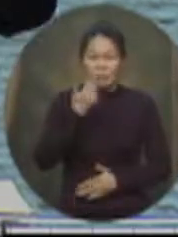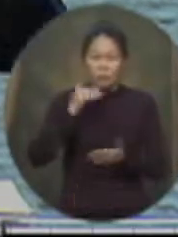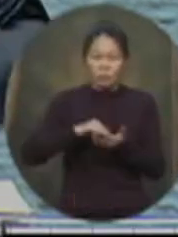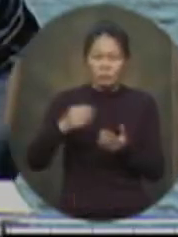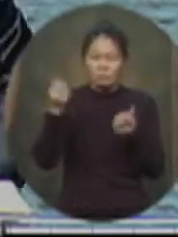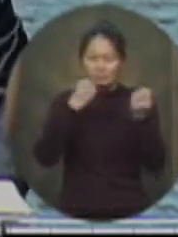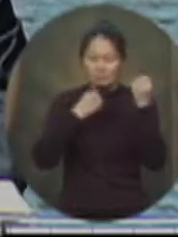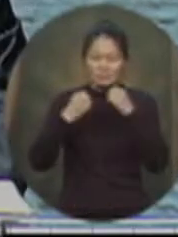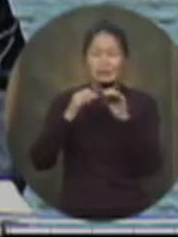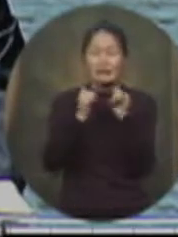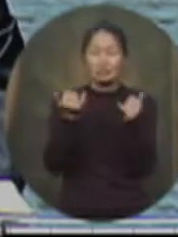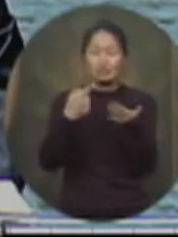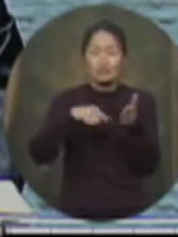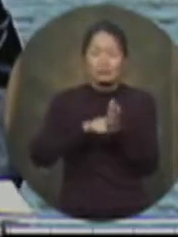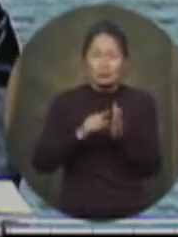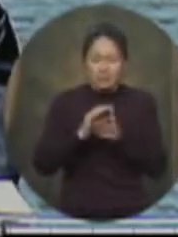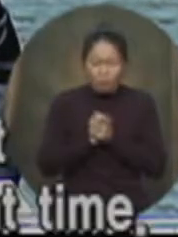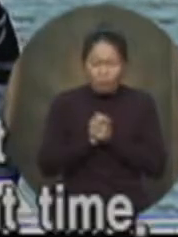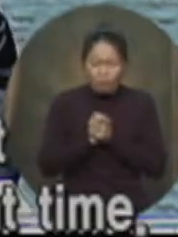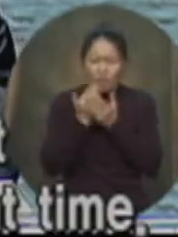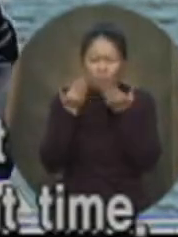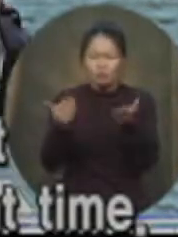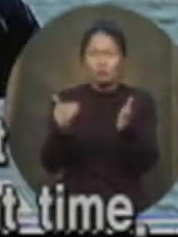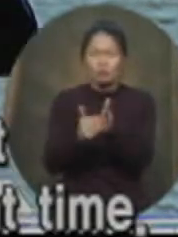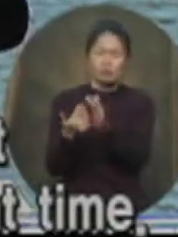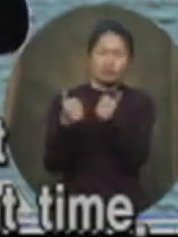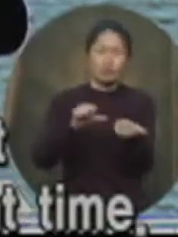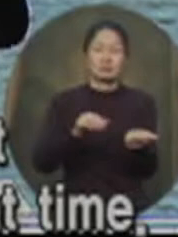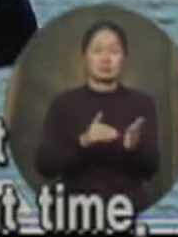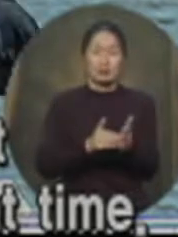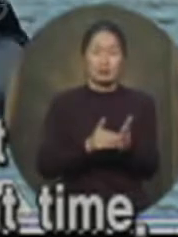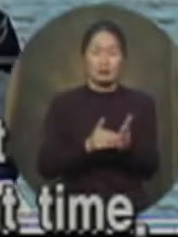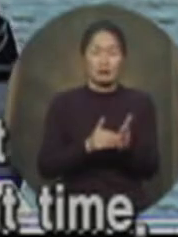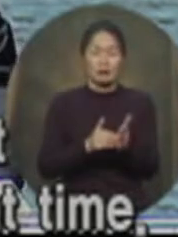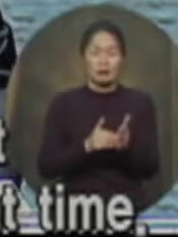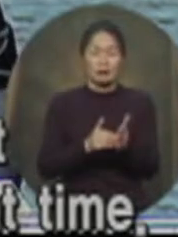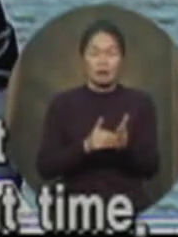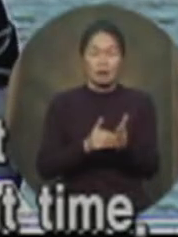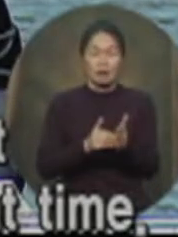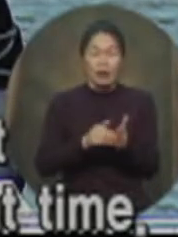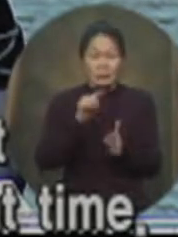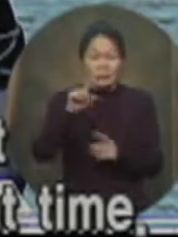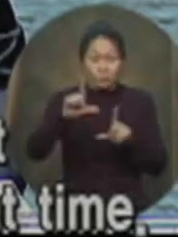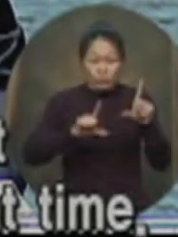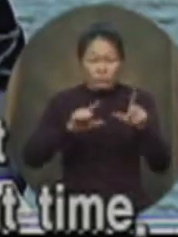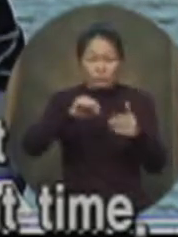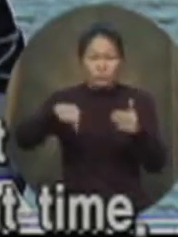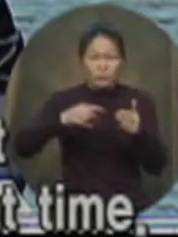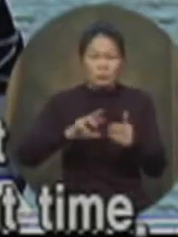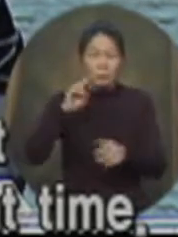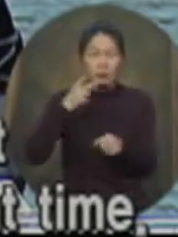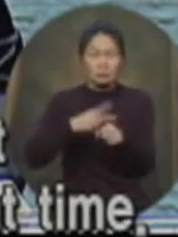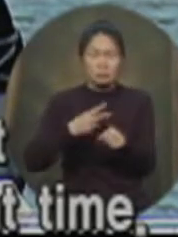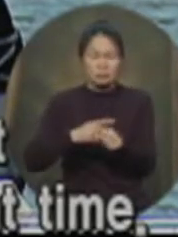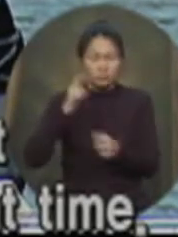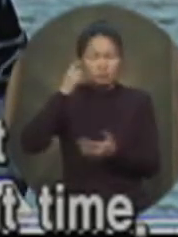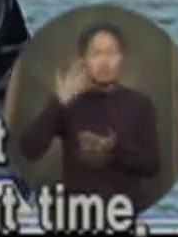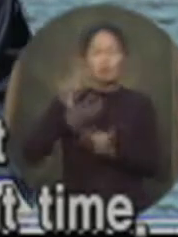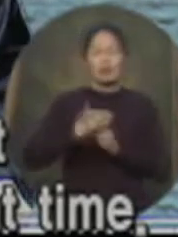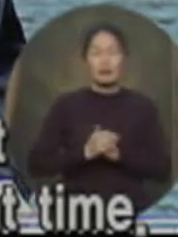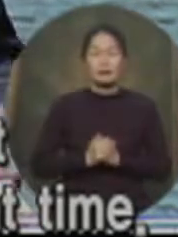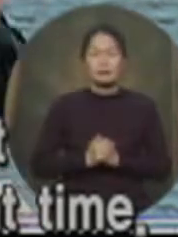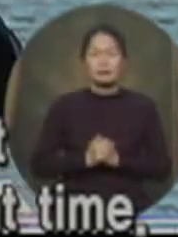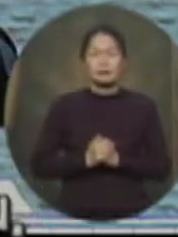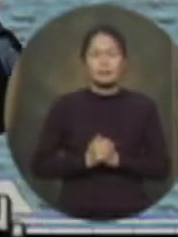기도하고 죽었습니다 그 사도 바울이 거기에서 충격을 받았을 거라고 다 그렇게 해석하고 있잖아요